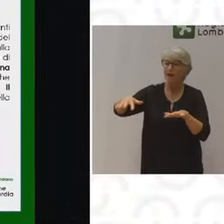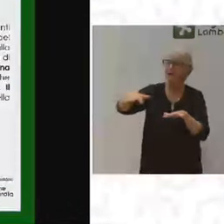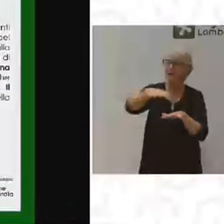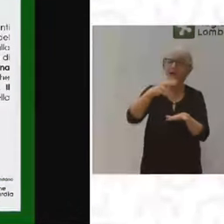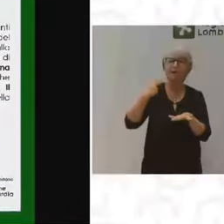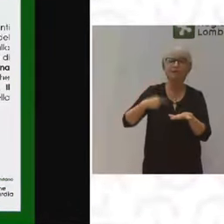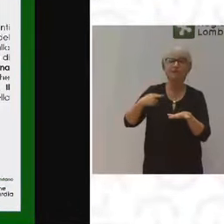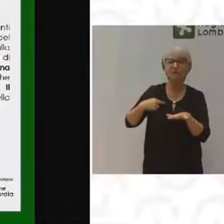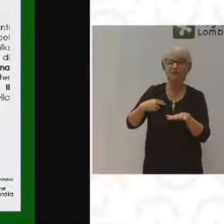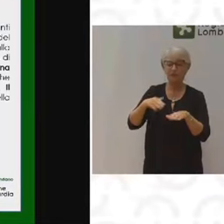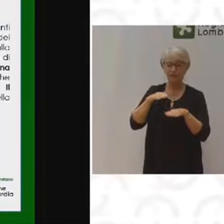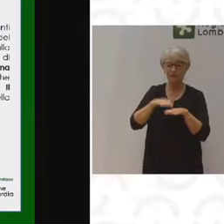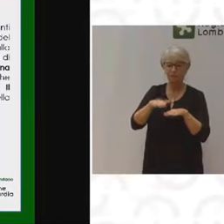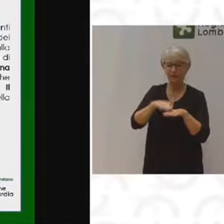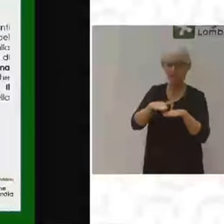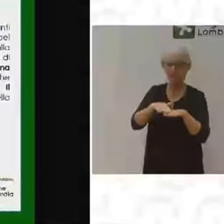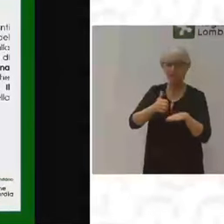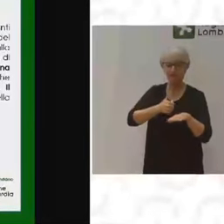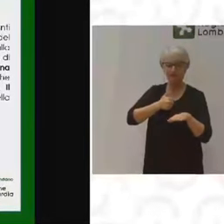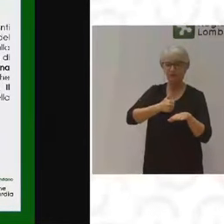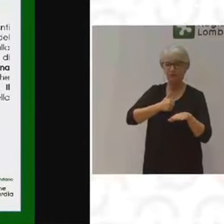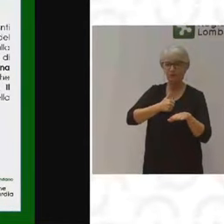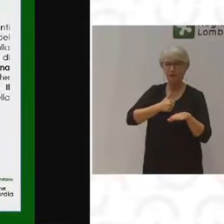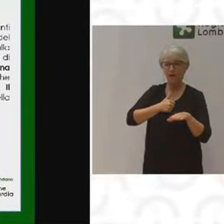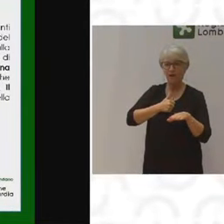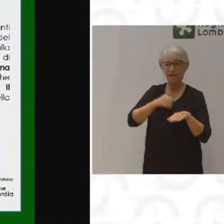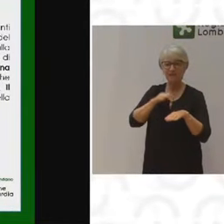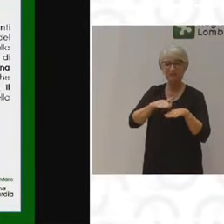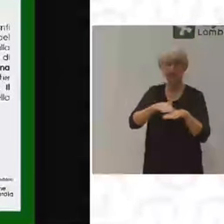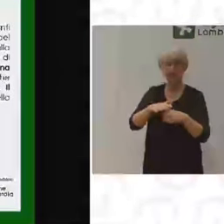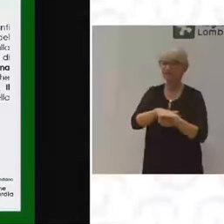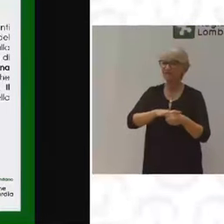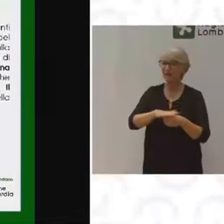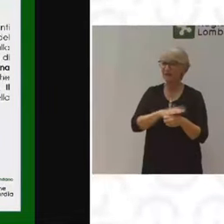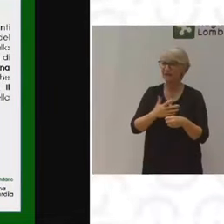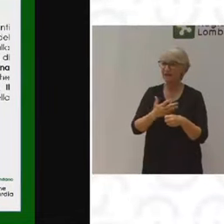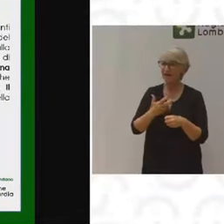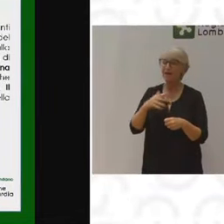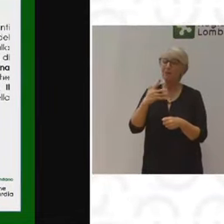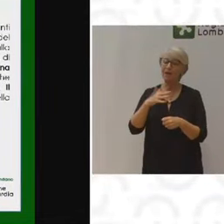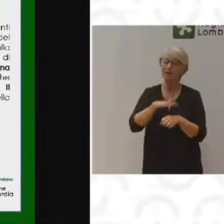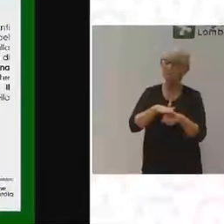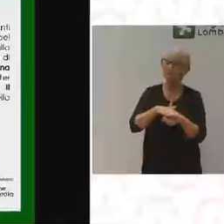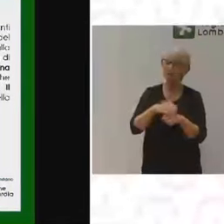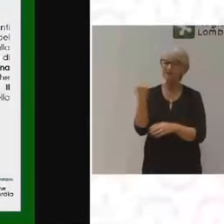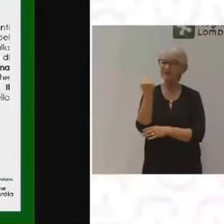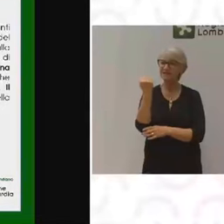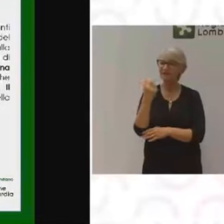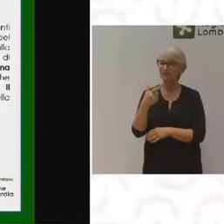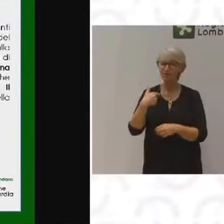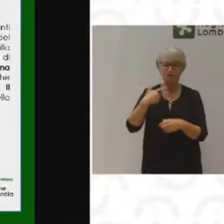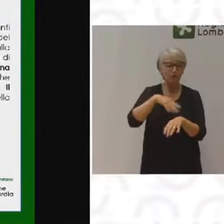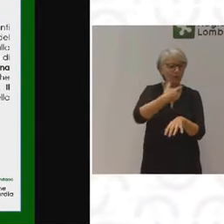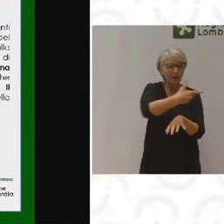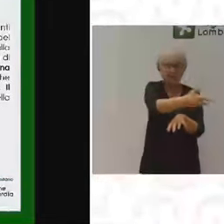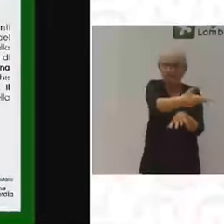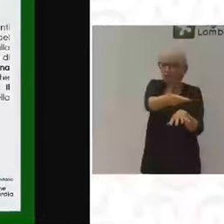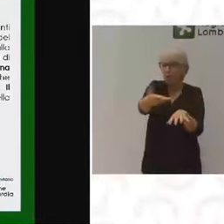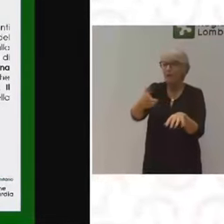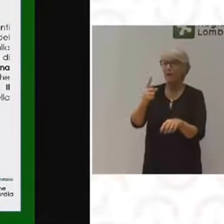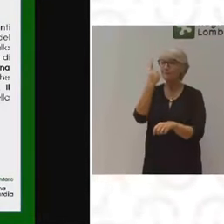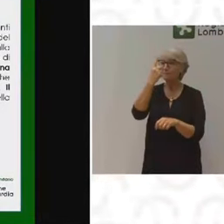vita, nella sua esperienza individuale, nella sua esperienza familiare, quando serve nell'esperienza dei servizi, proprio che ha intorno a sé un